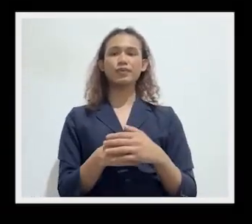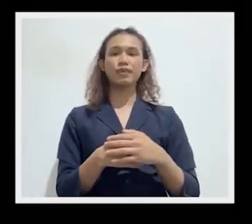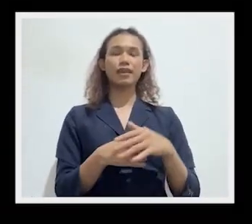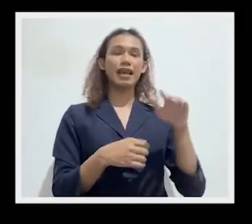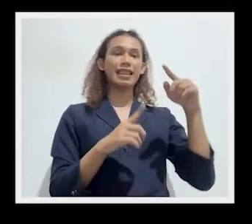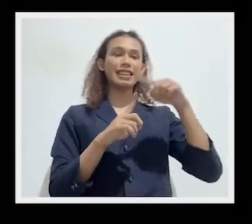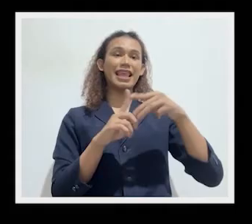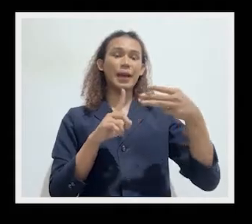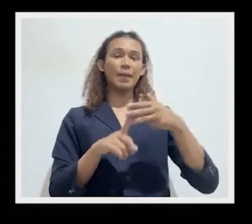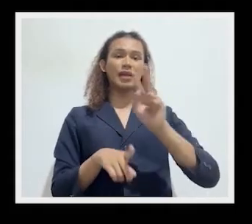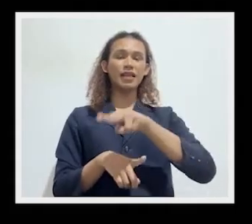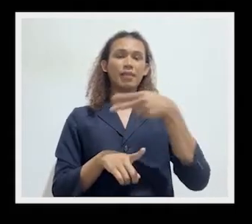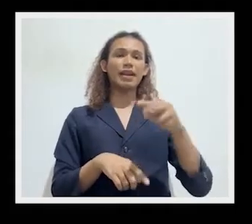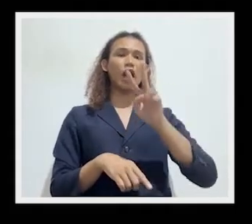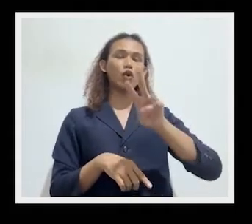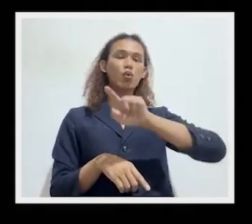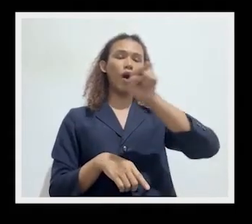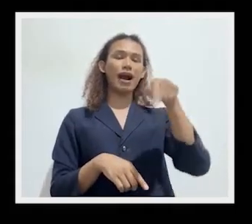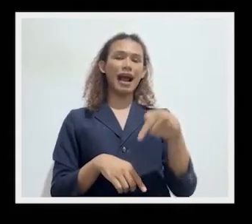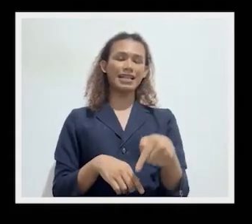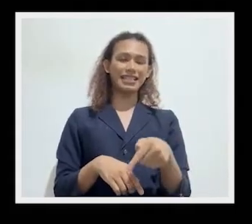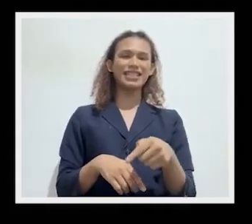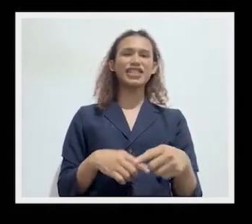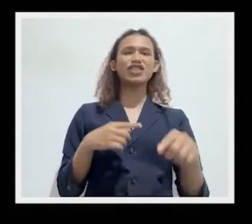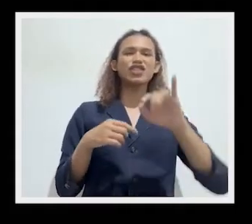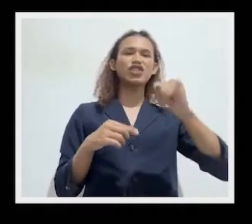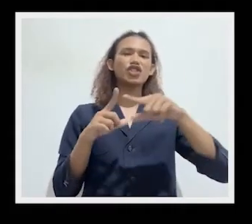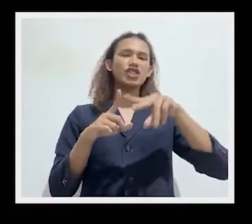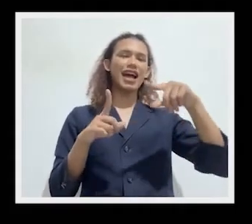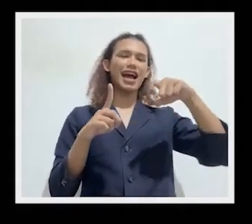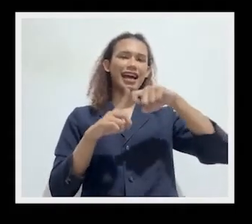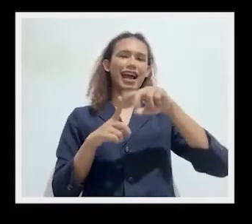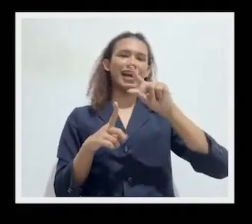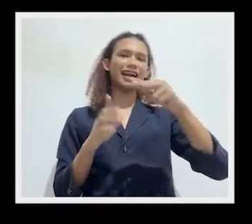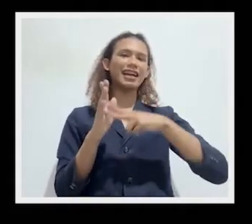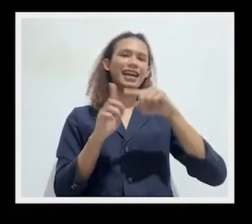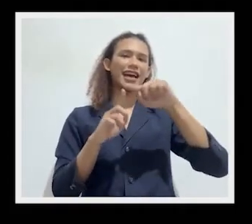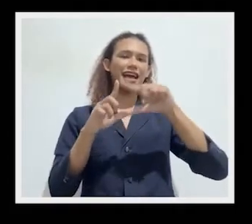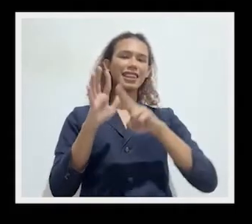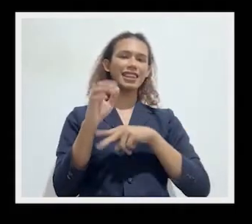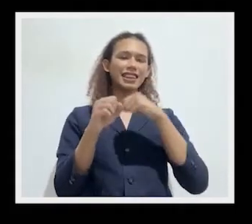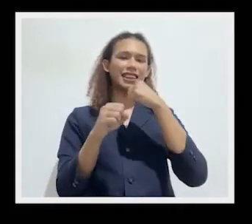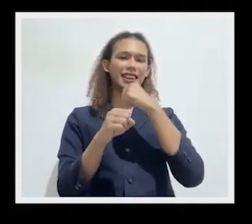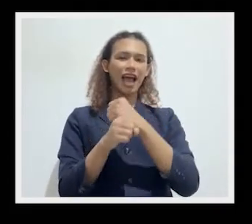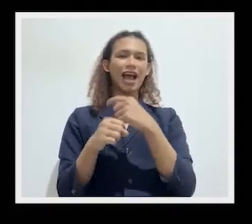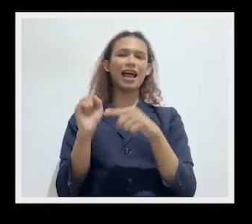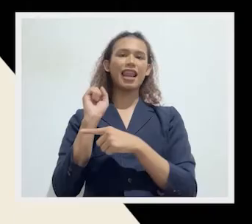berikut. Tinggi badan sama dengan 2 kali jarak rentang satu lengan.